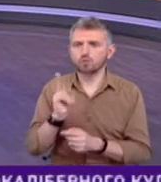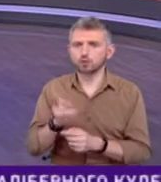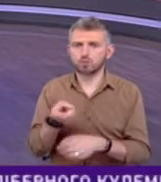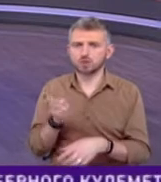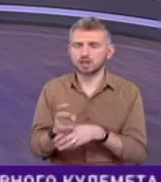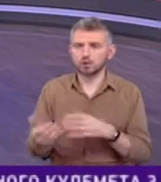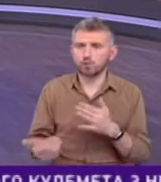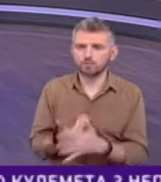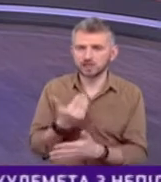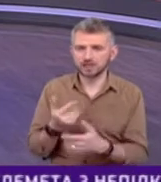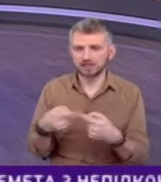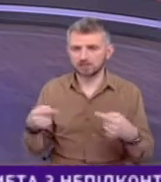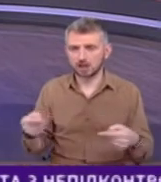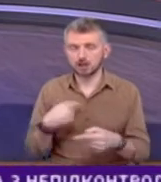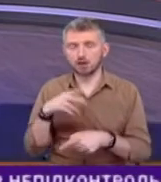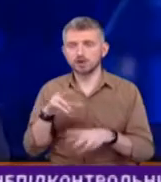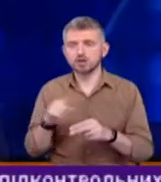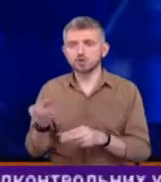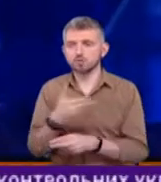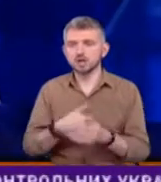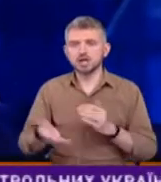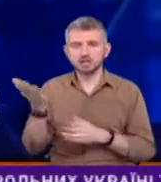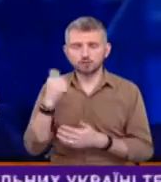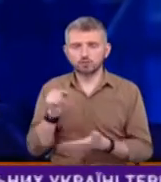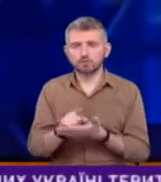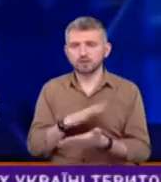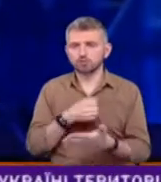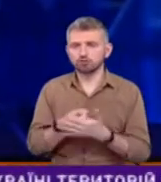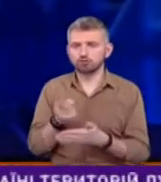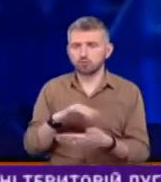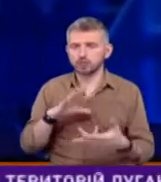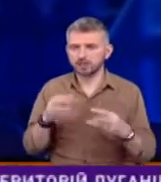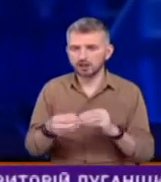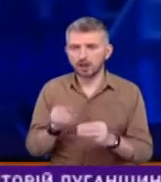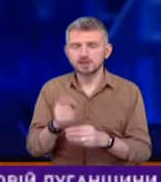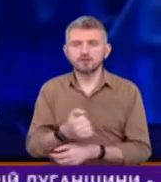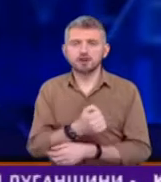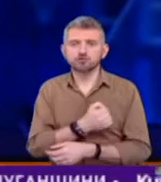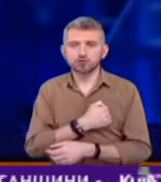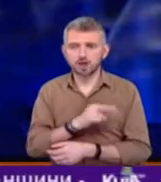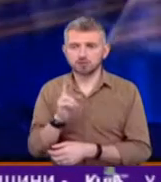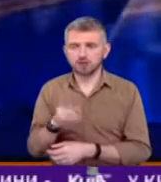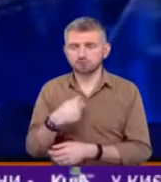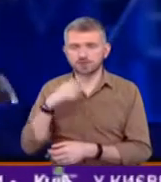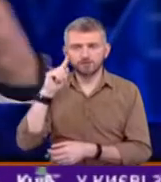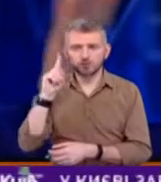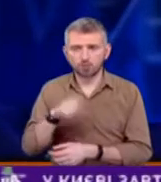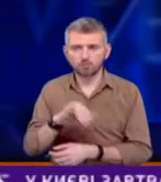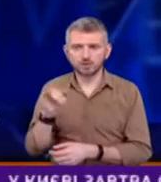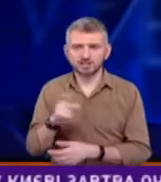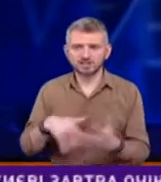прийде новий і так далі. Я вважаю, що ми давно повинні були до цього прийти. Але, на жаль, наскільки мені відомо